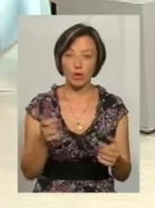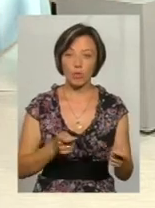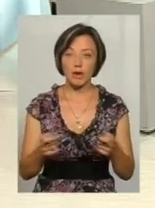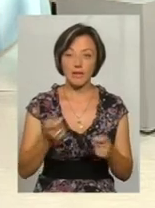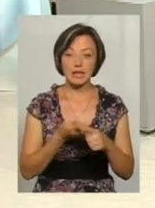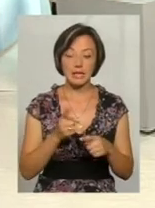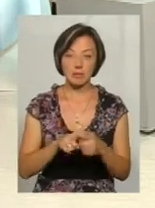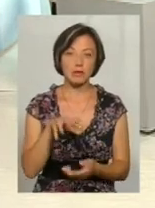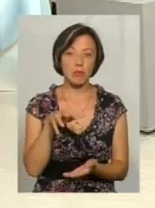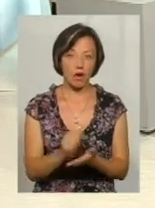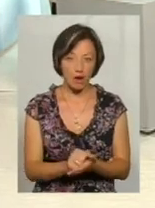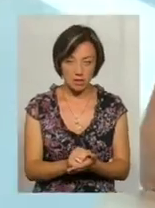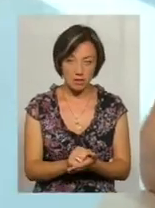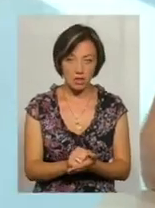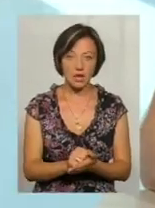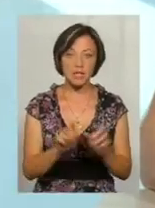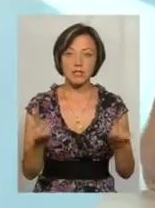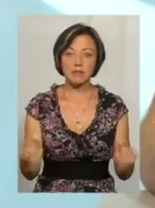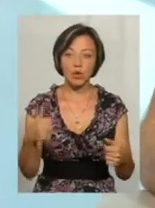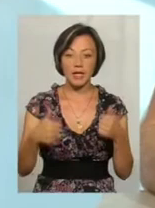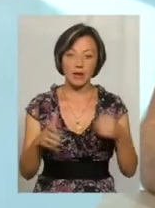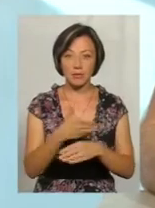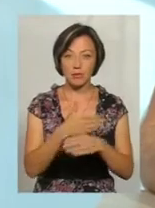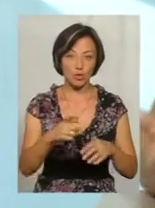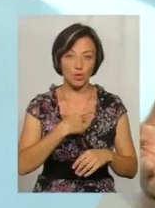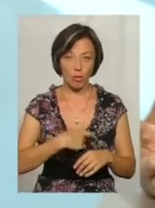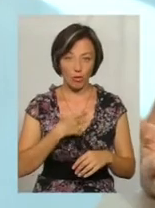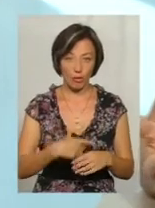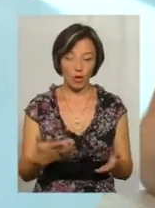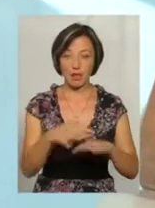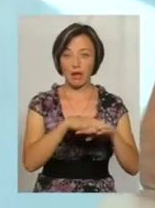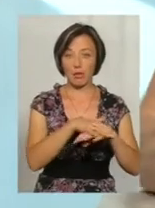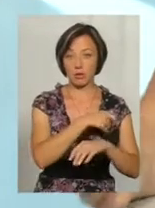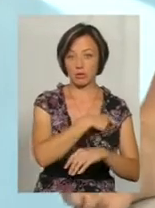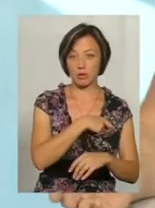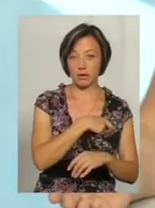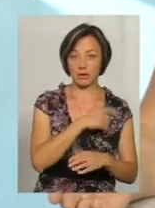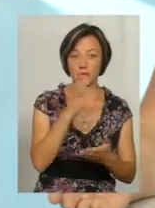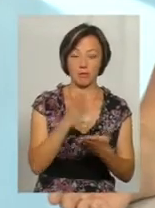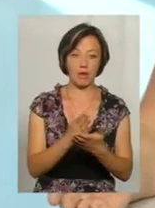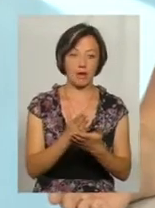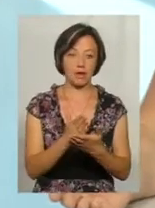тим займається, воно створює тендери між собою. Народний депутат має